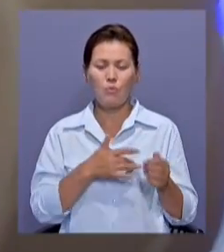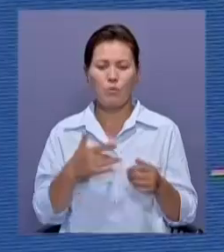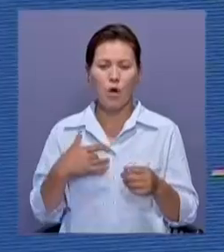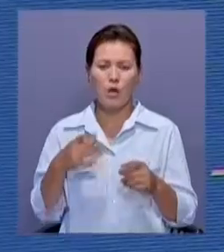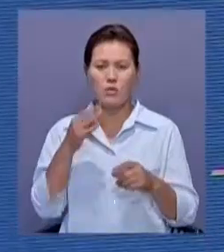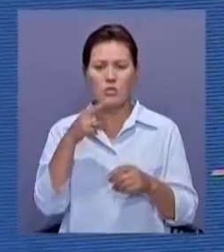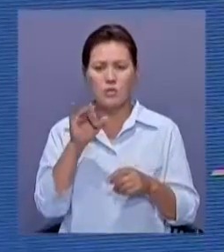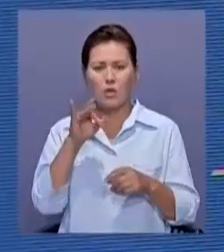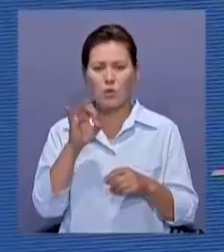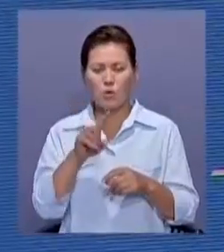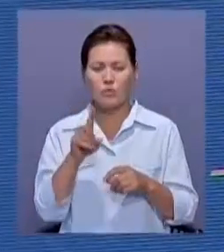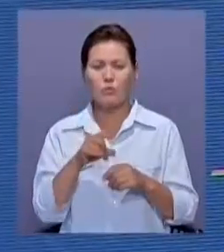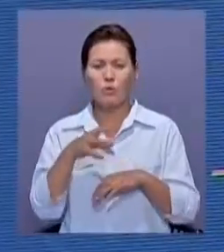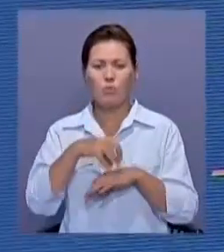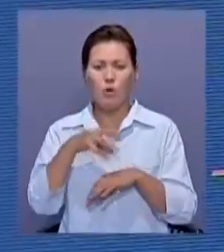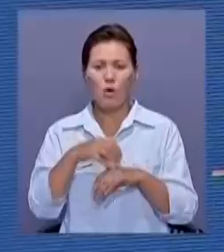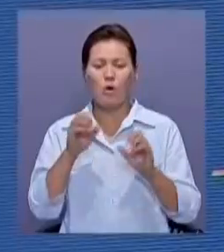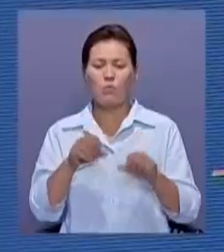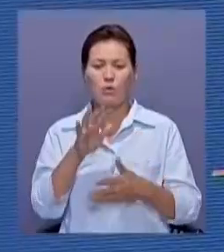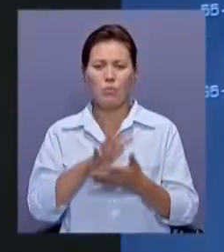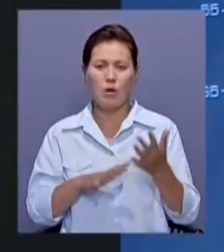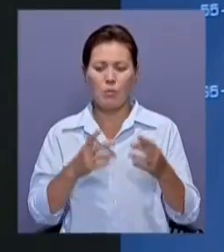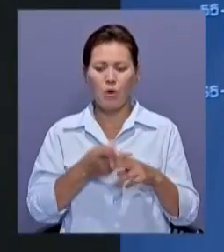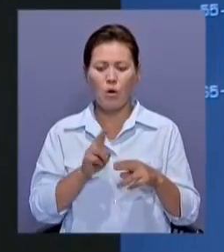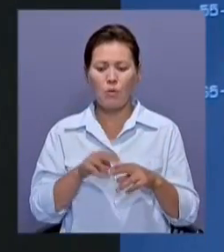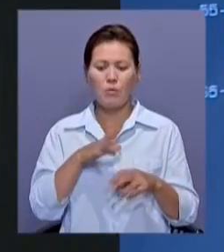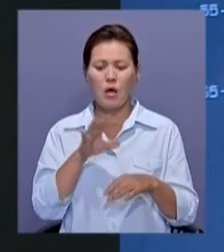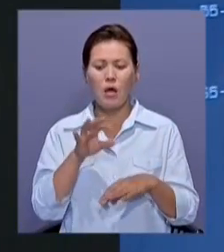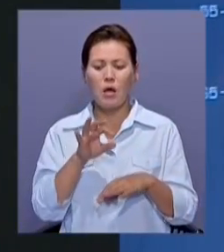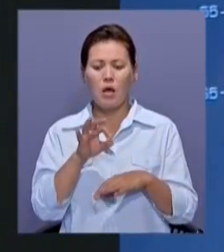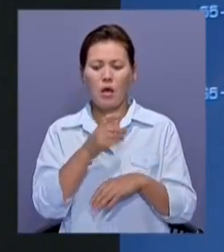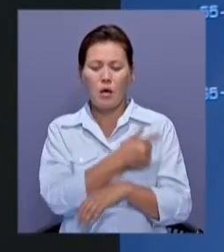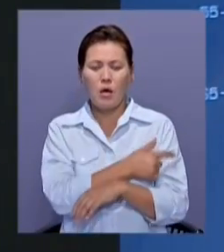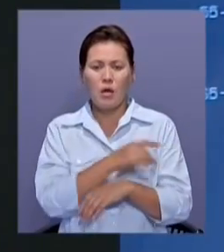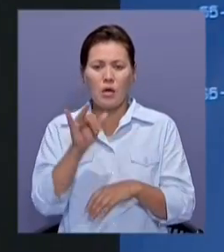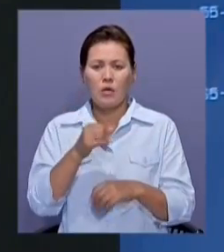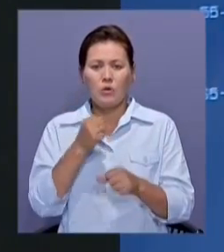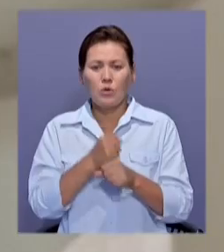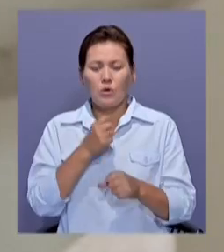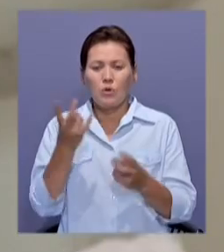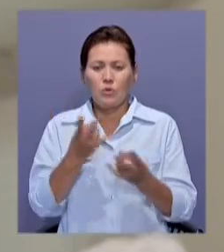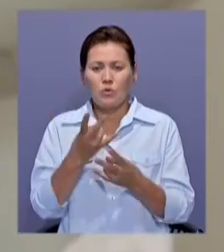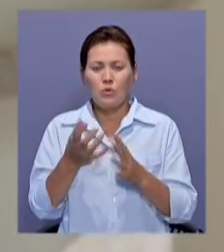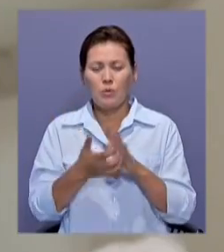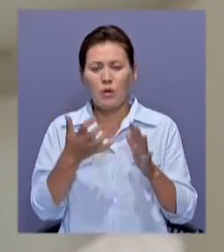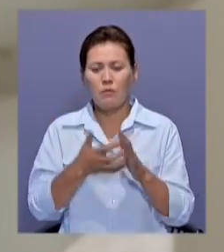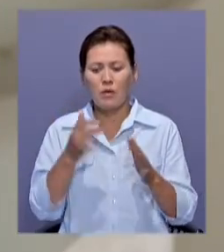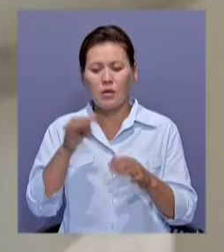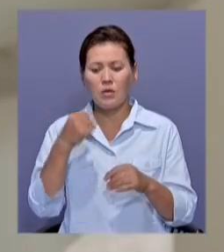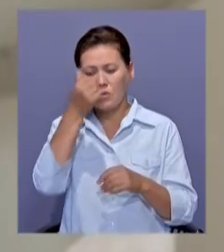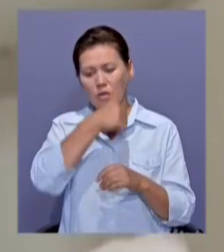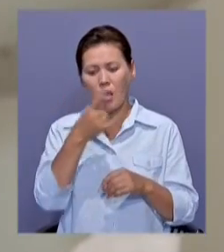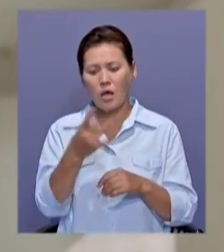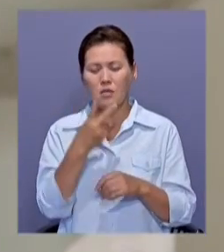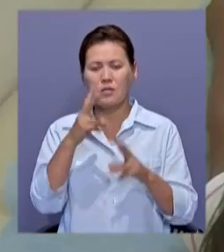циррозына әрмен қарай қатерлі ісікке алып келеді. Сондықтан дәрігерлер сақтық шараларын қатаң ұстануға шақырып отыр. Олар жылына бір